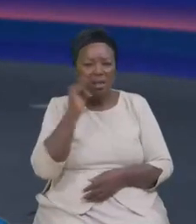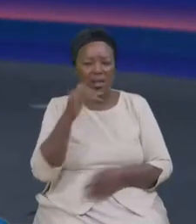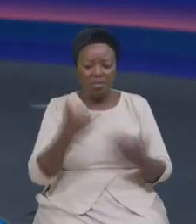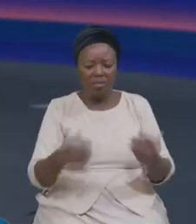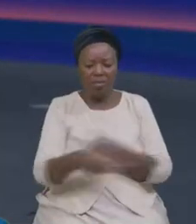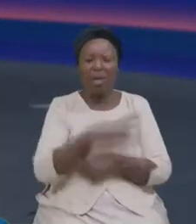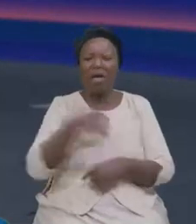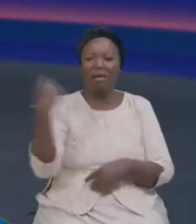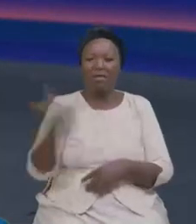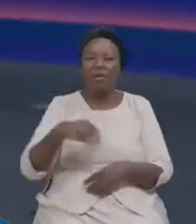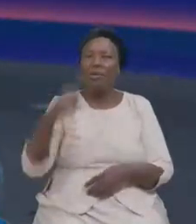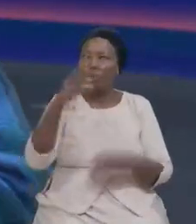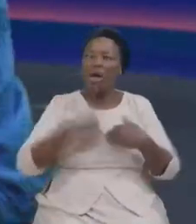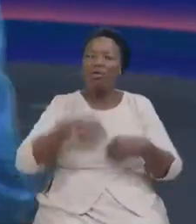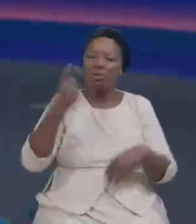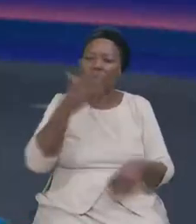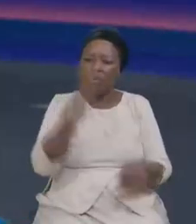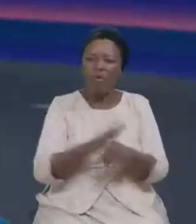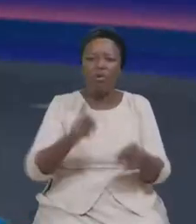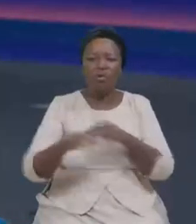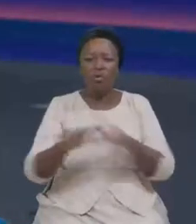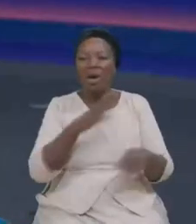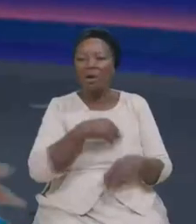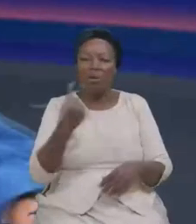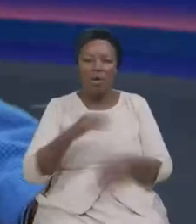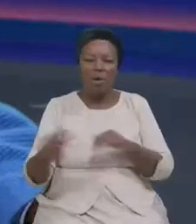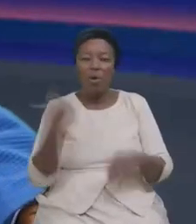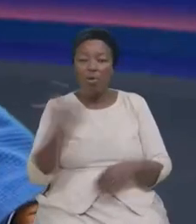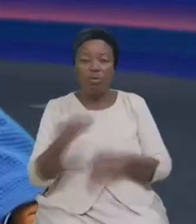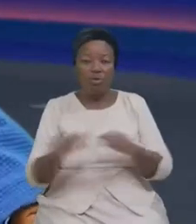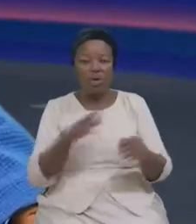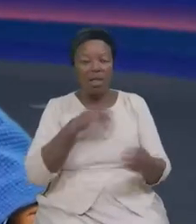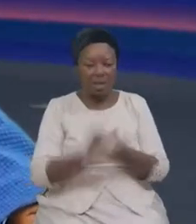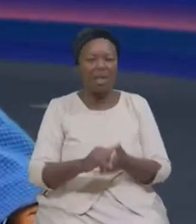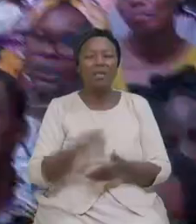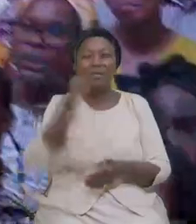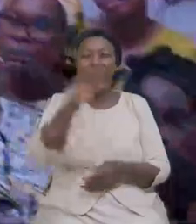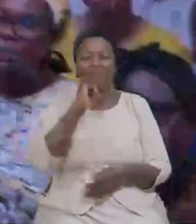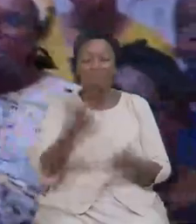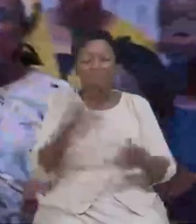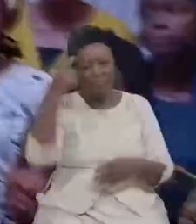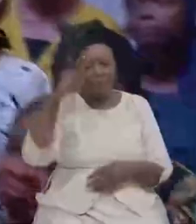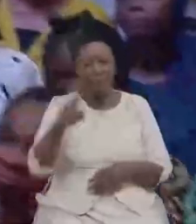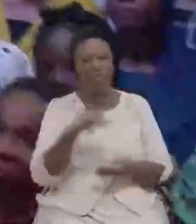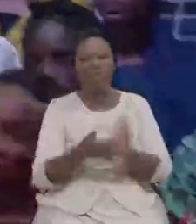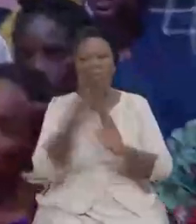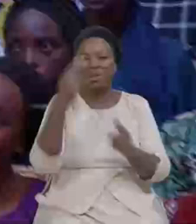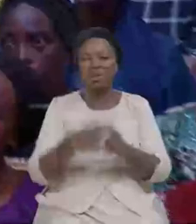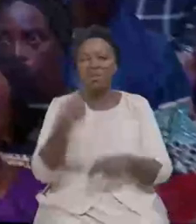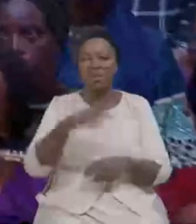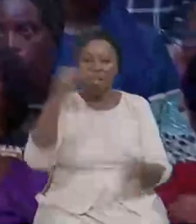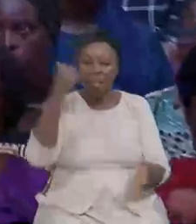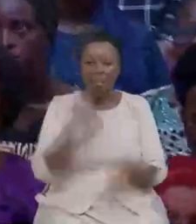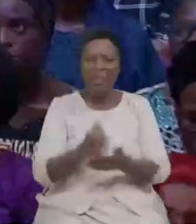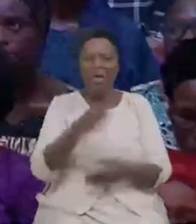promis faire. Il était là pour eux, et ce Dieu est là pour toi. Dis Amen. Et ce